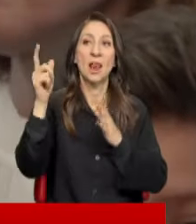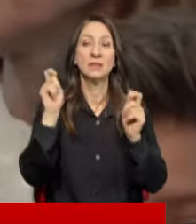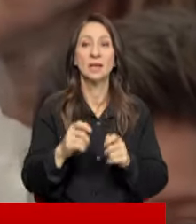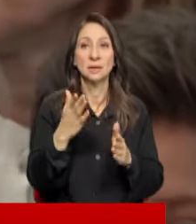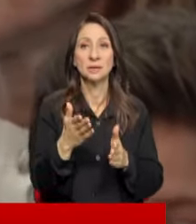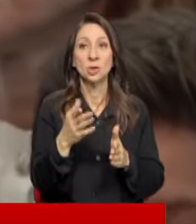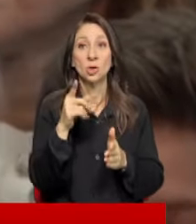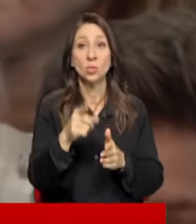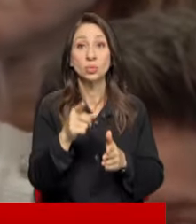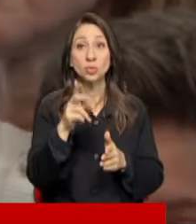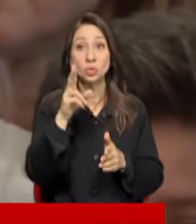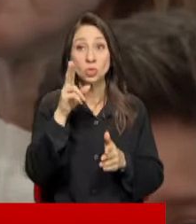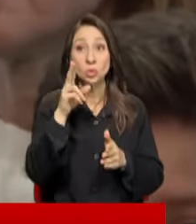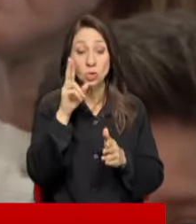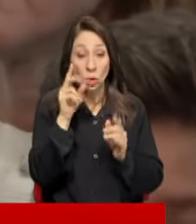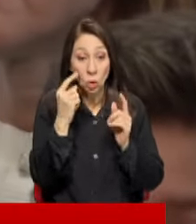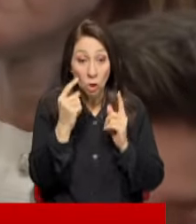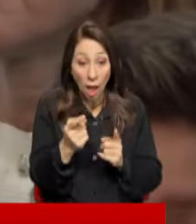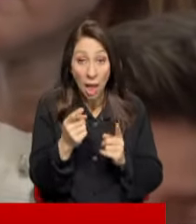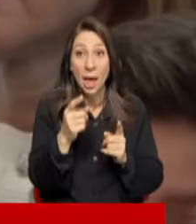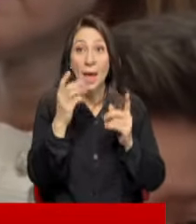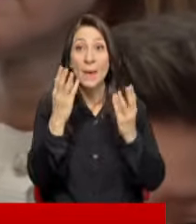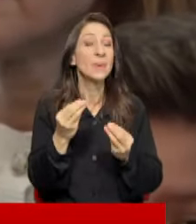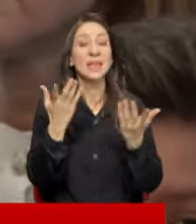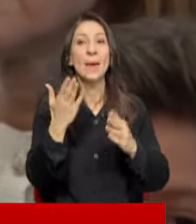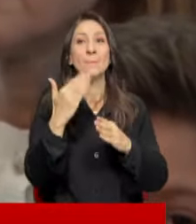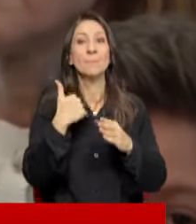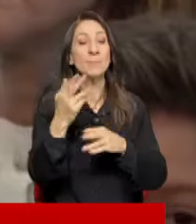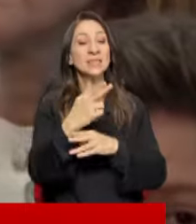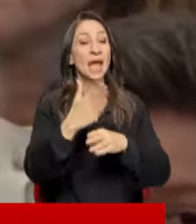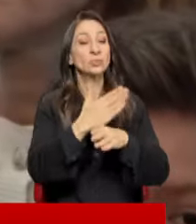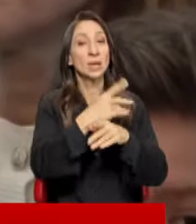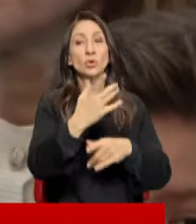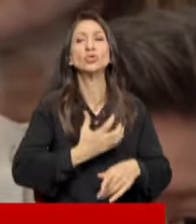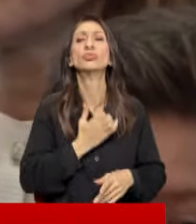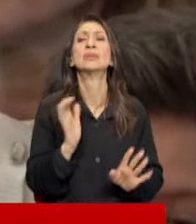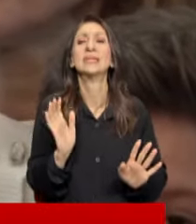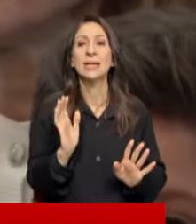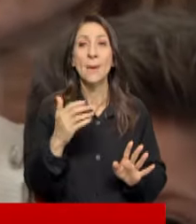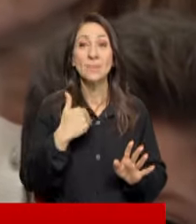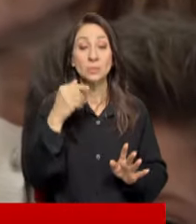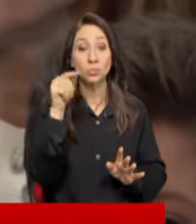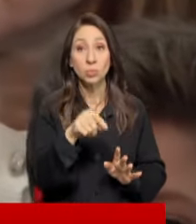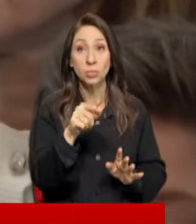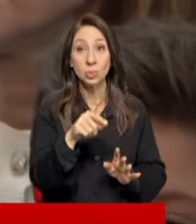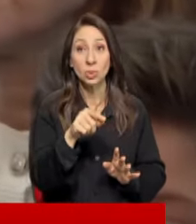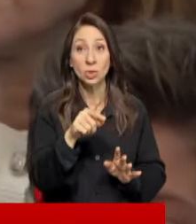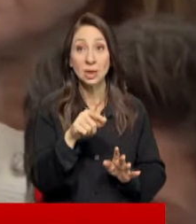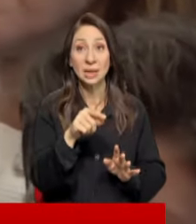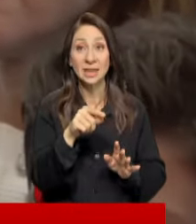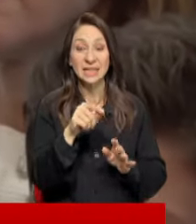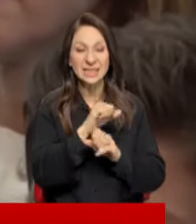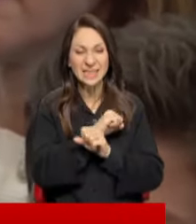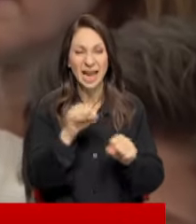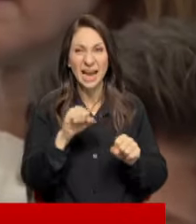etmişler. Bu son kötülükte mağdur olan hemşerilerin üzülmesin. Biz bu